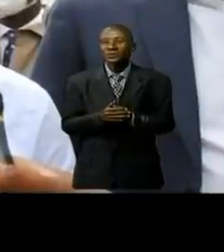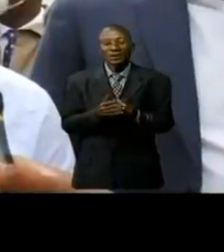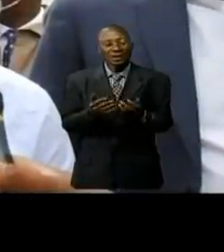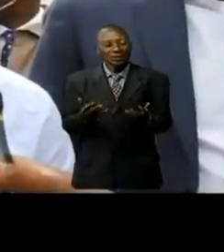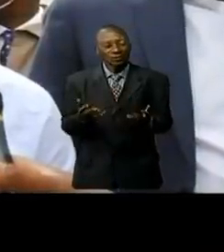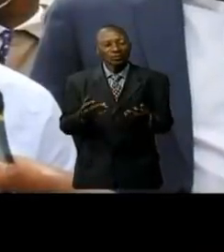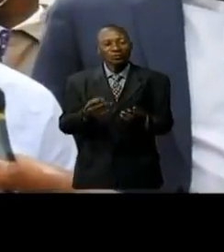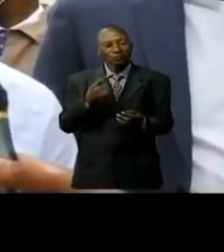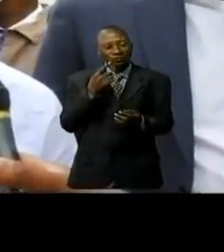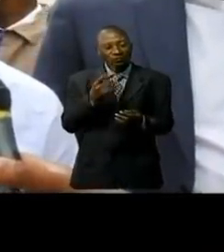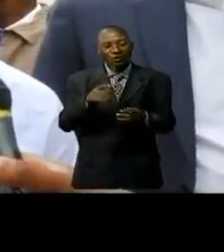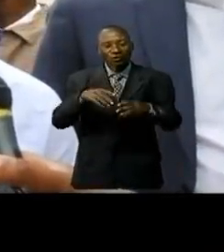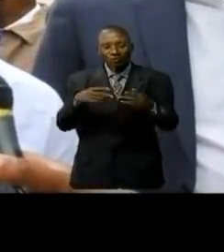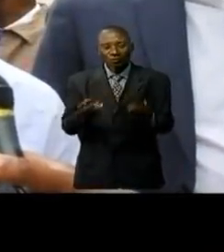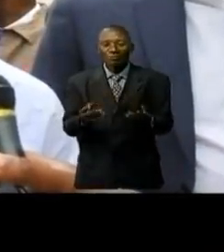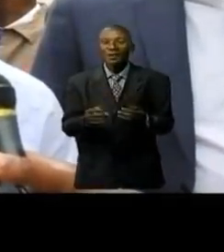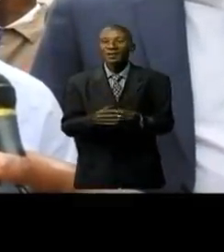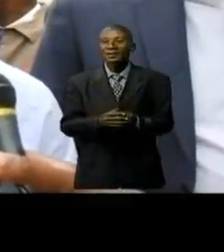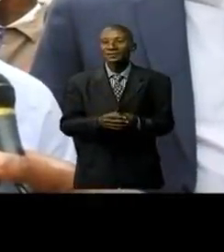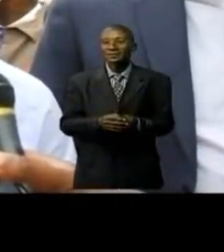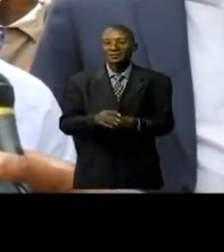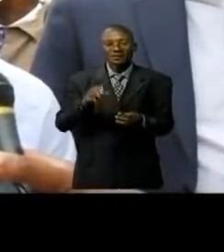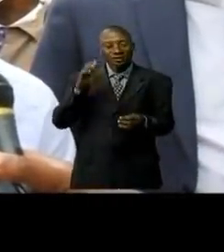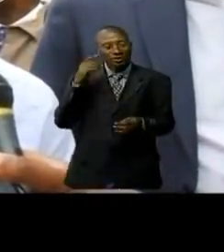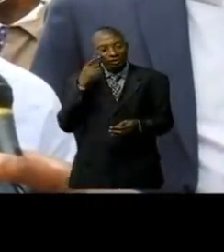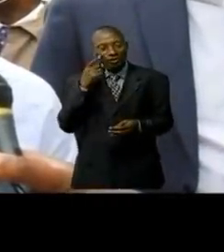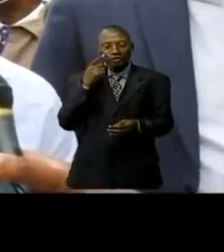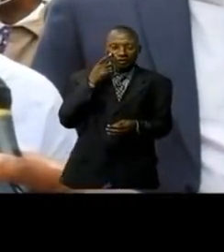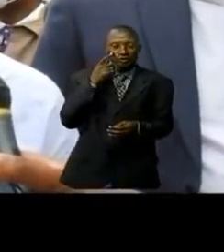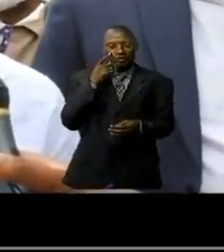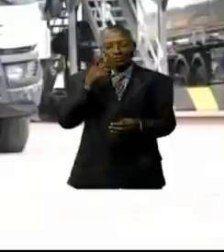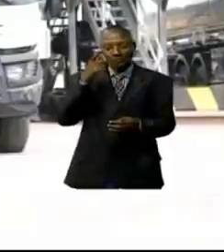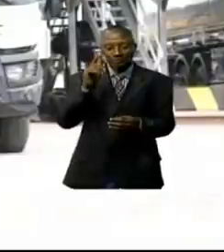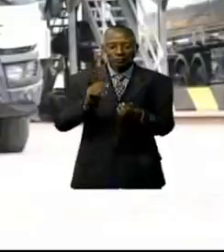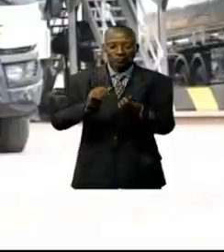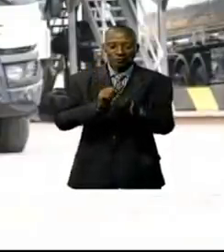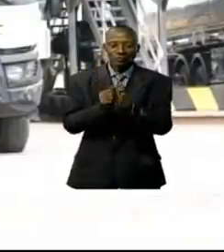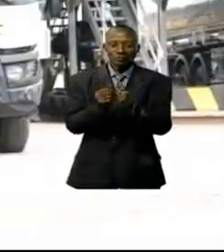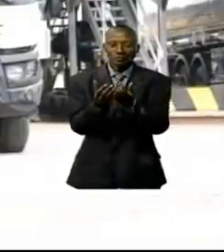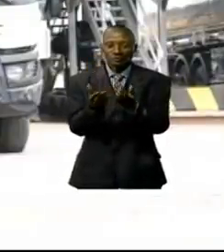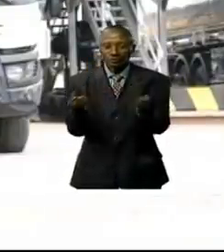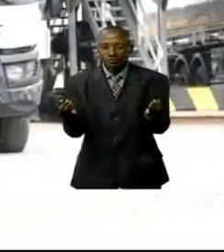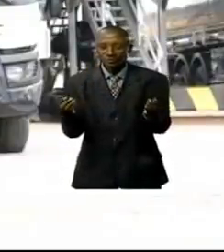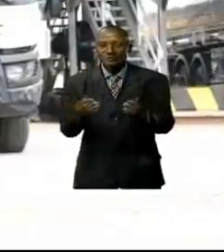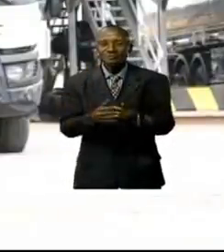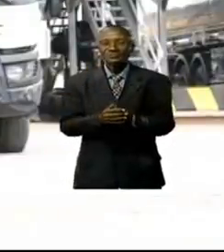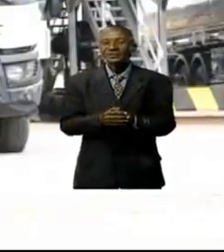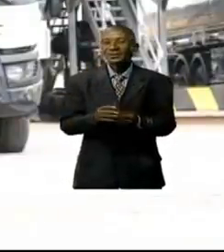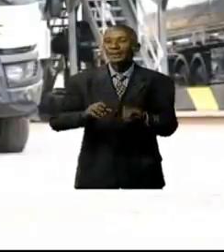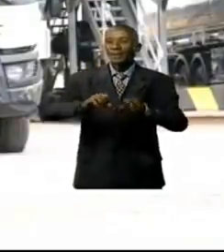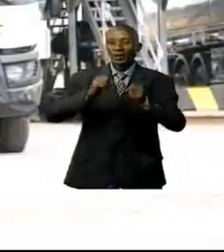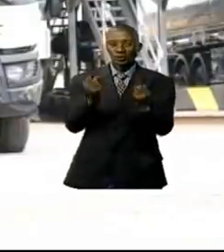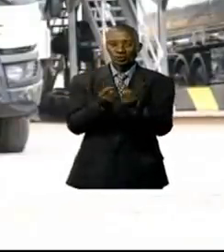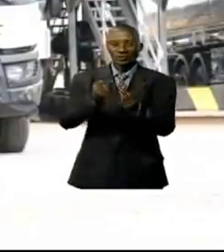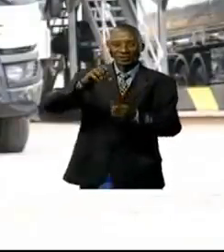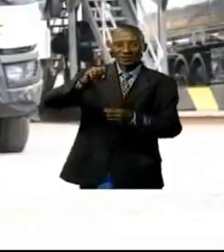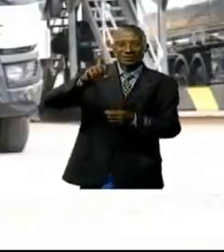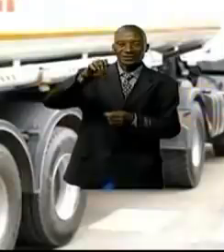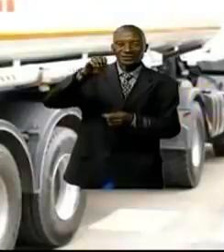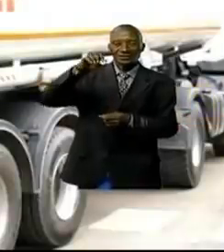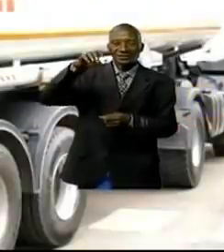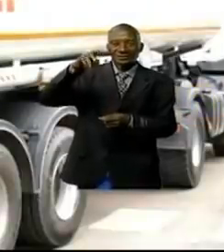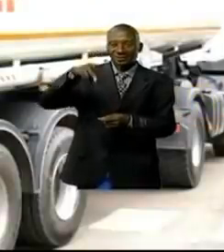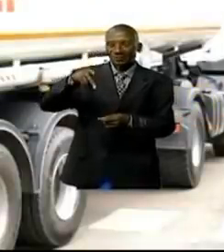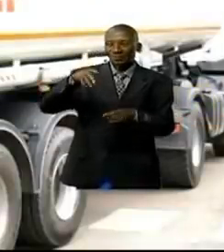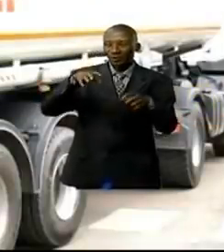de disposer d'un stock devant servir les usagers. À l'heure qu'il est, SEP Congo se charge de ravitailler les